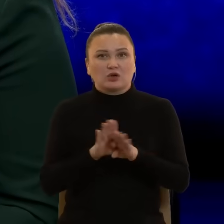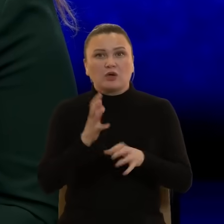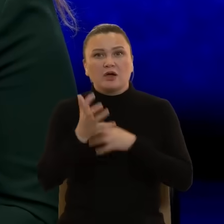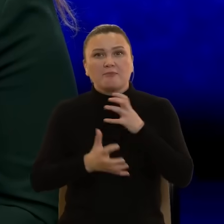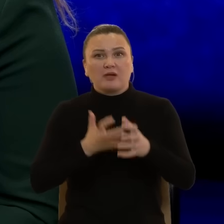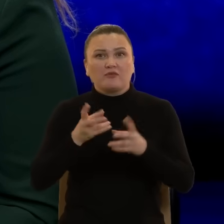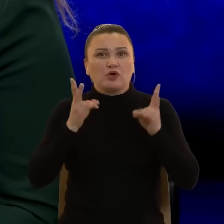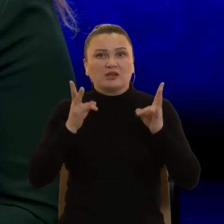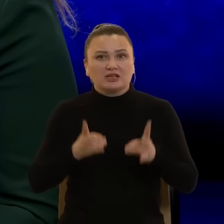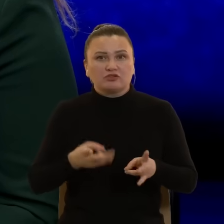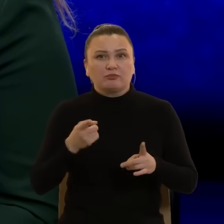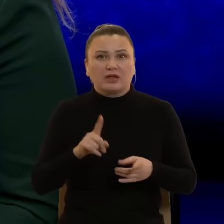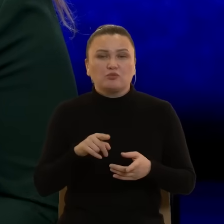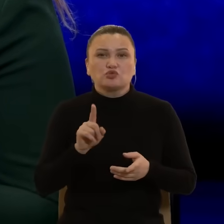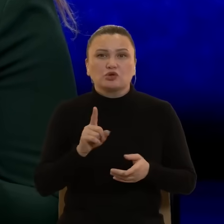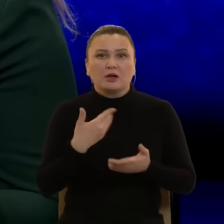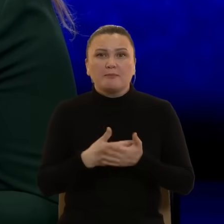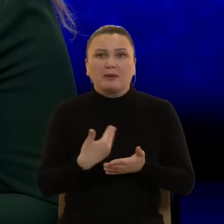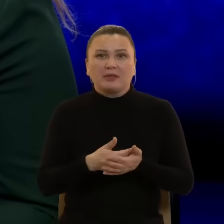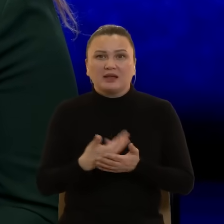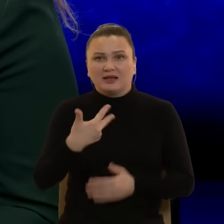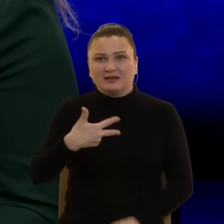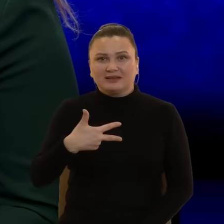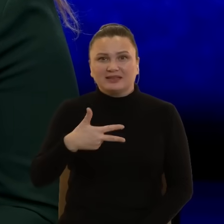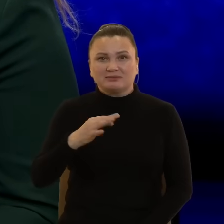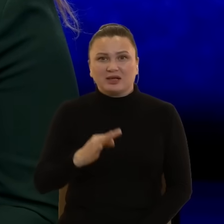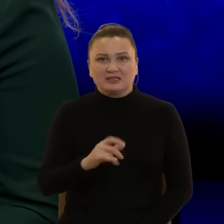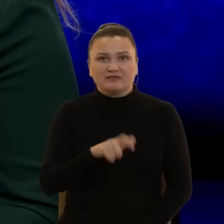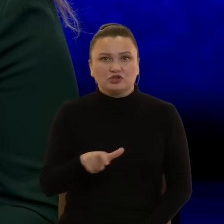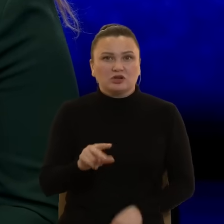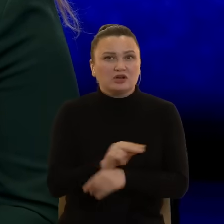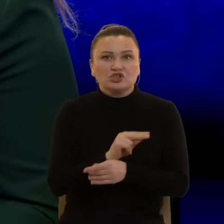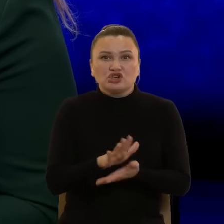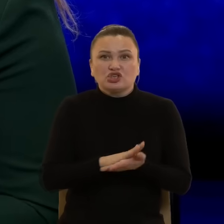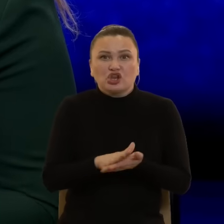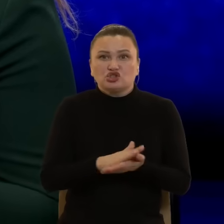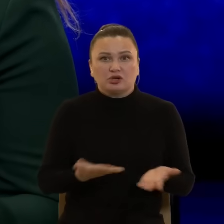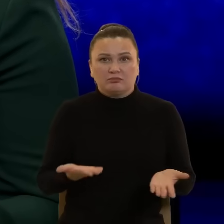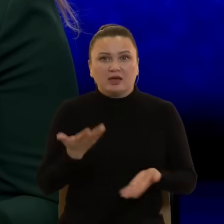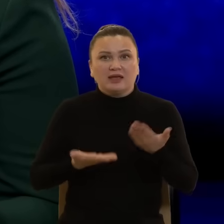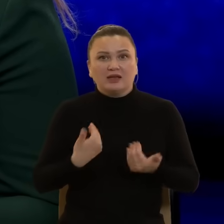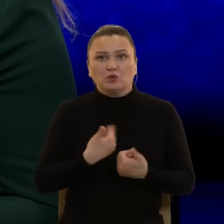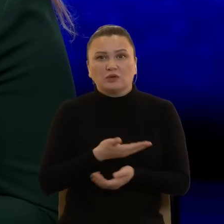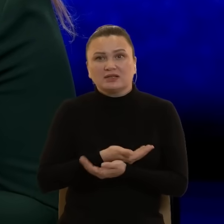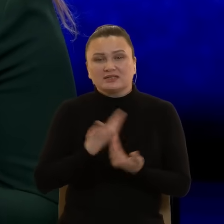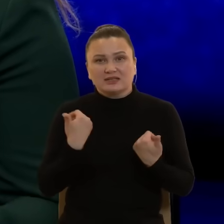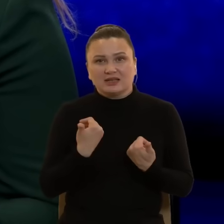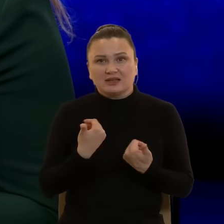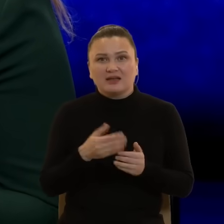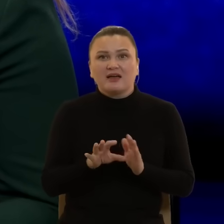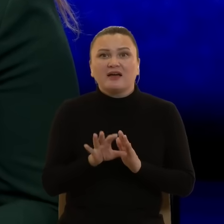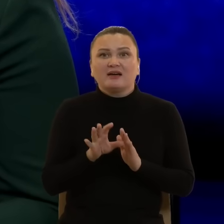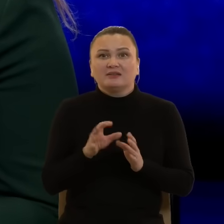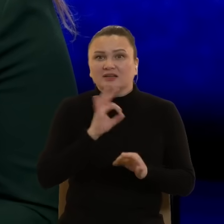мировой катастрофой, потому что примерно 30% пациентов лечить нечем. То есть у нас либо нет